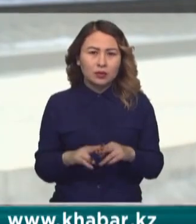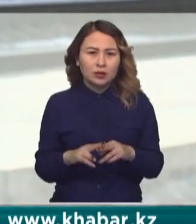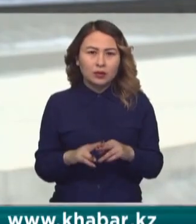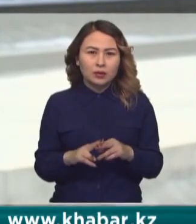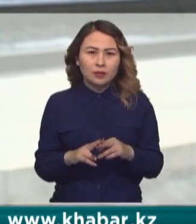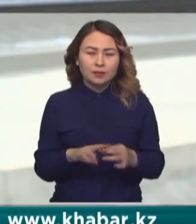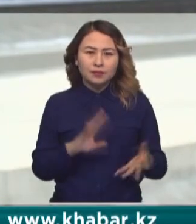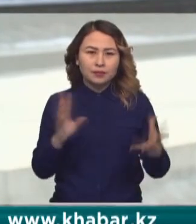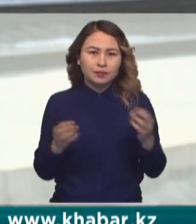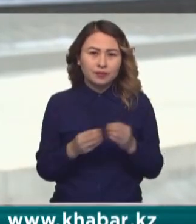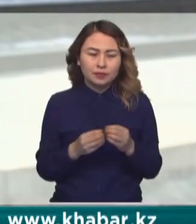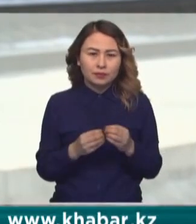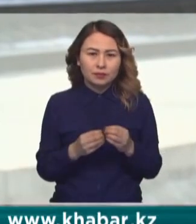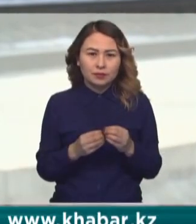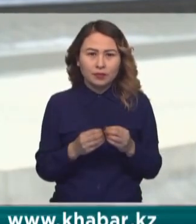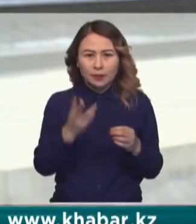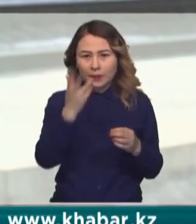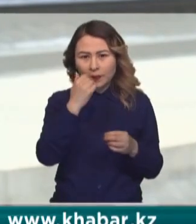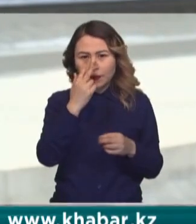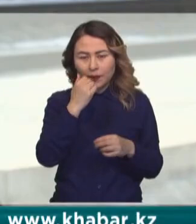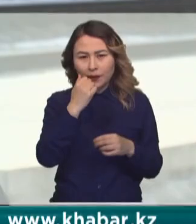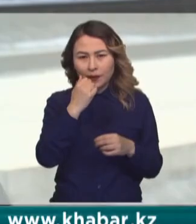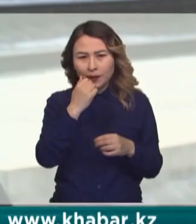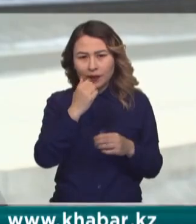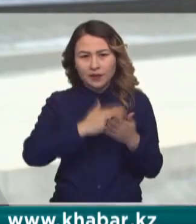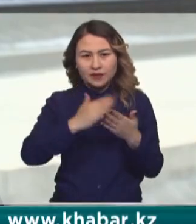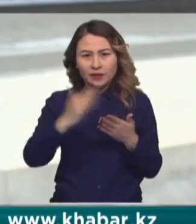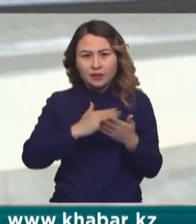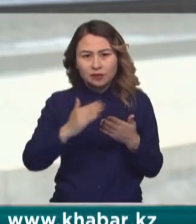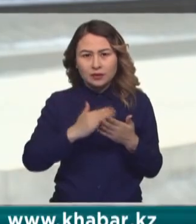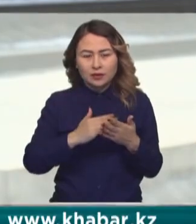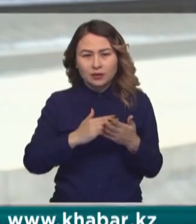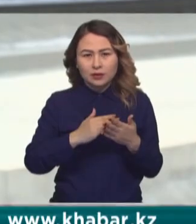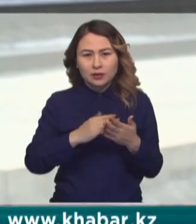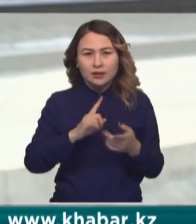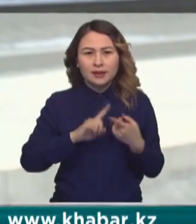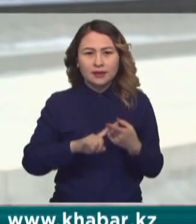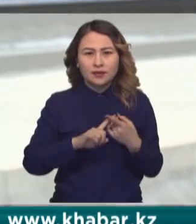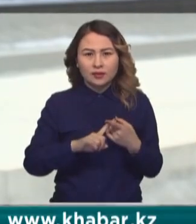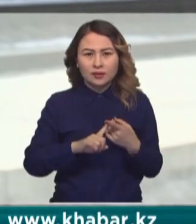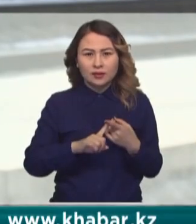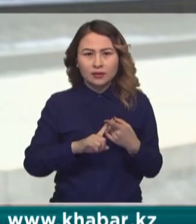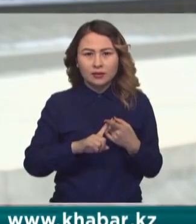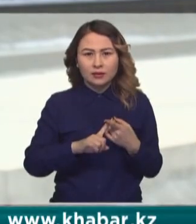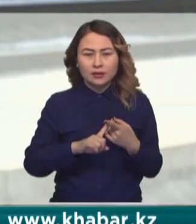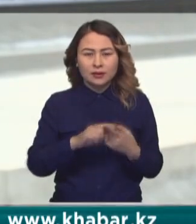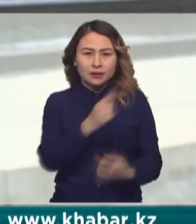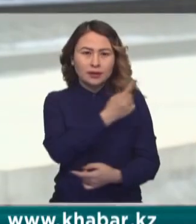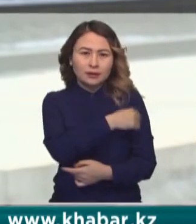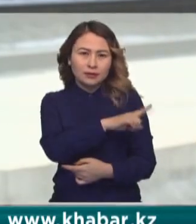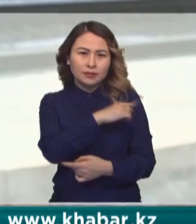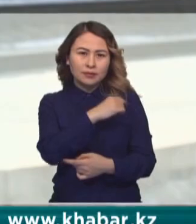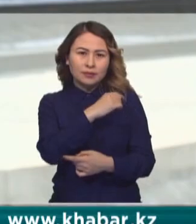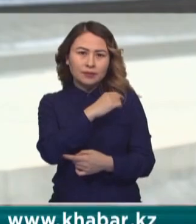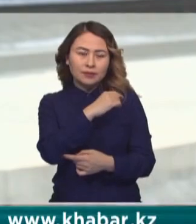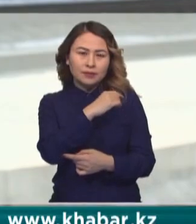мына жалпы мына тұмау және жоғары респираторлық вирусты инфекцияның нағыз клиникалардың бәріне